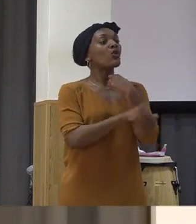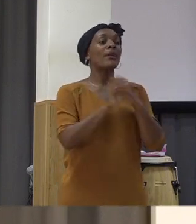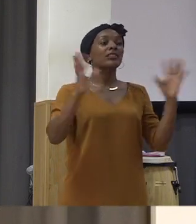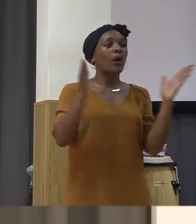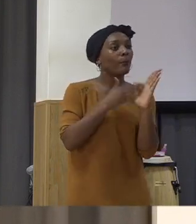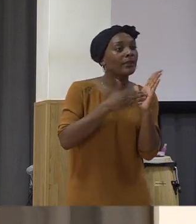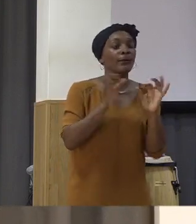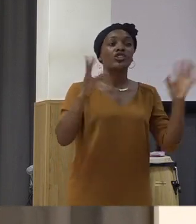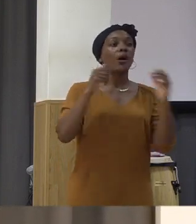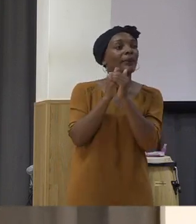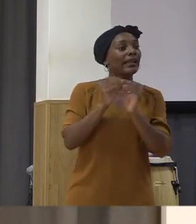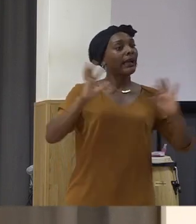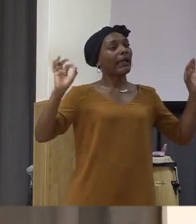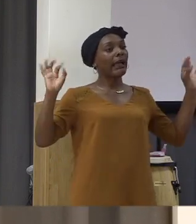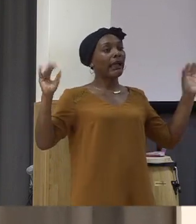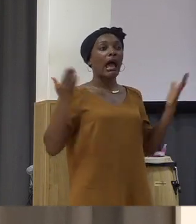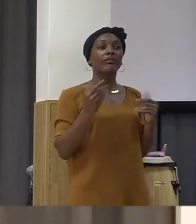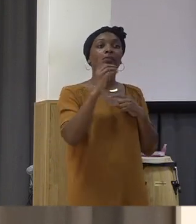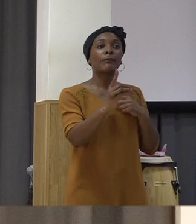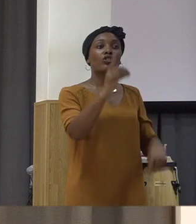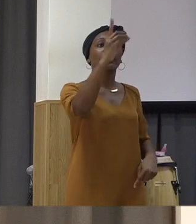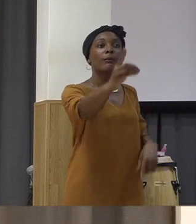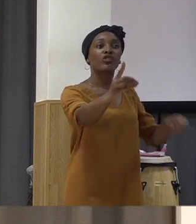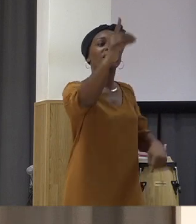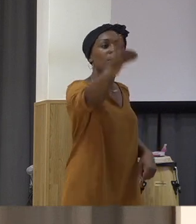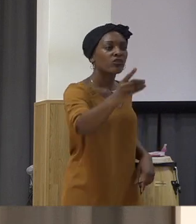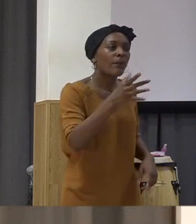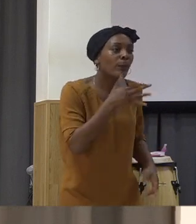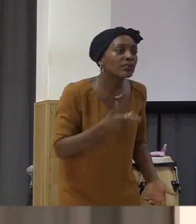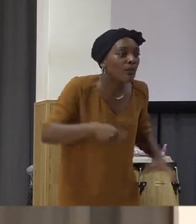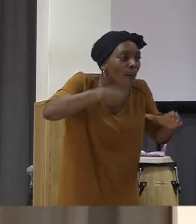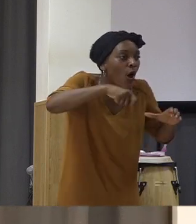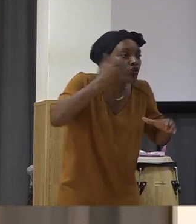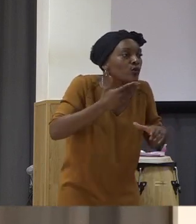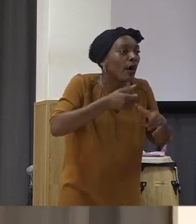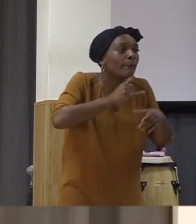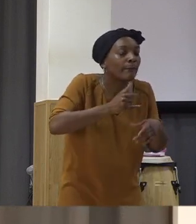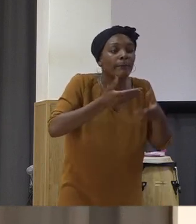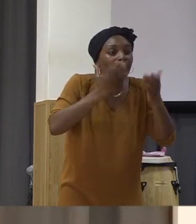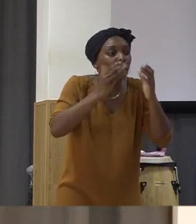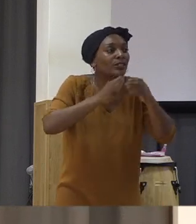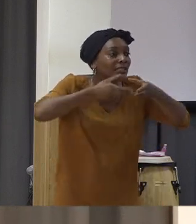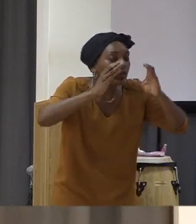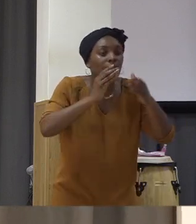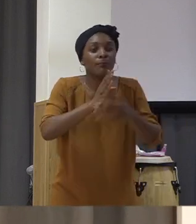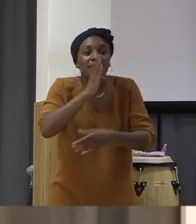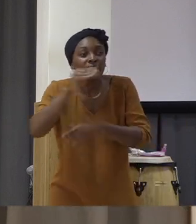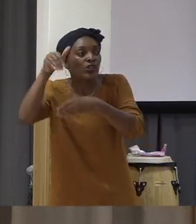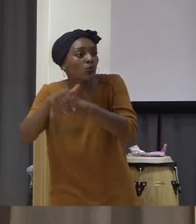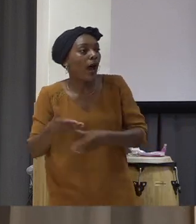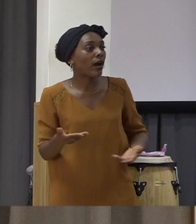de la semaine suivante pour avoir une réunion suivante. Ce n'est pas surprenant que dans la semaine, on n'est pas bien spirituellement. On ne se nourrit